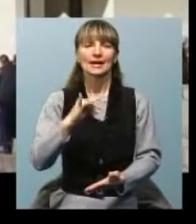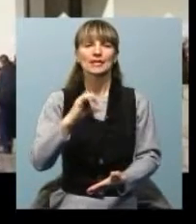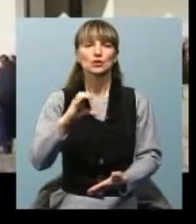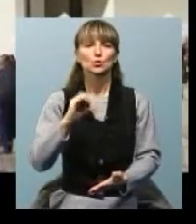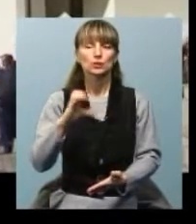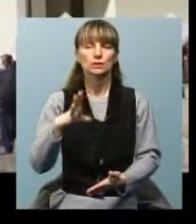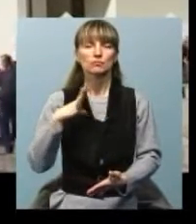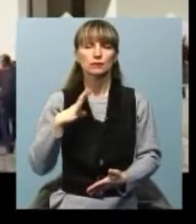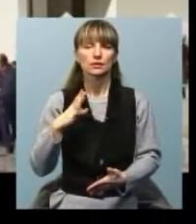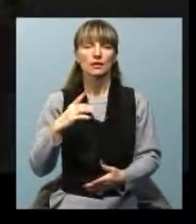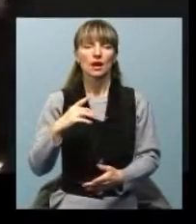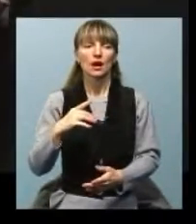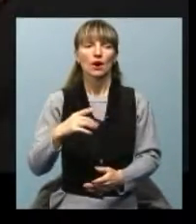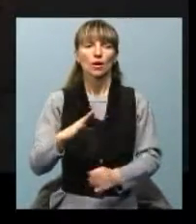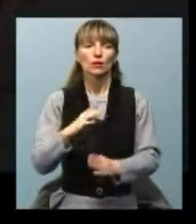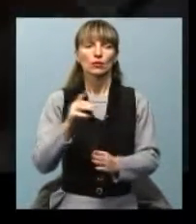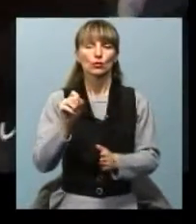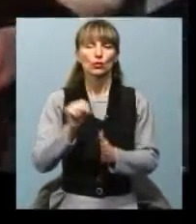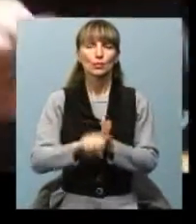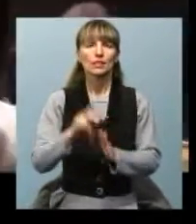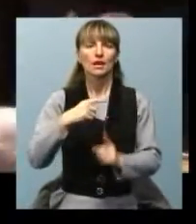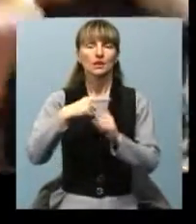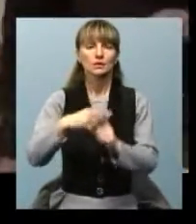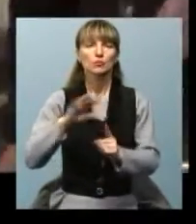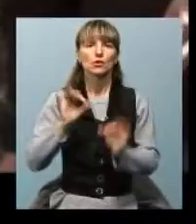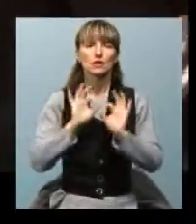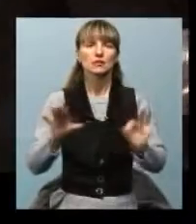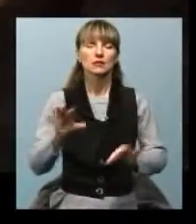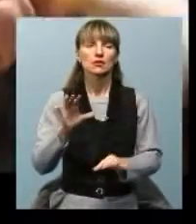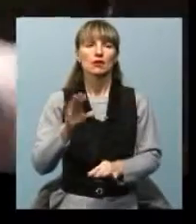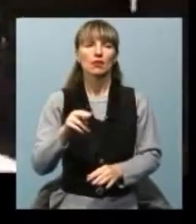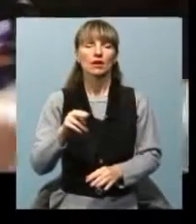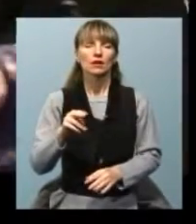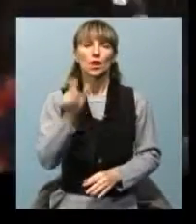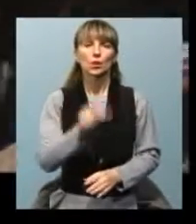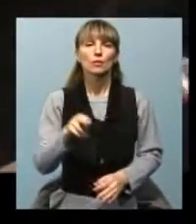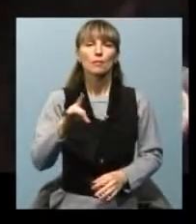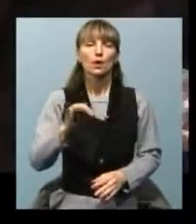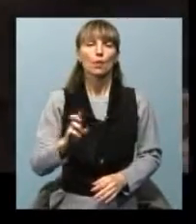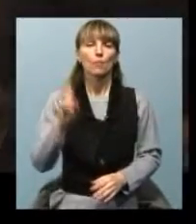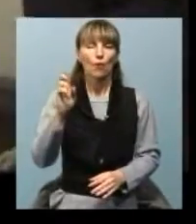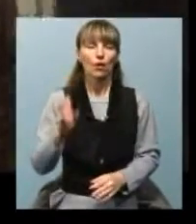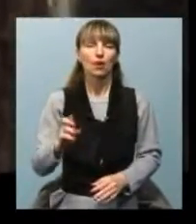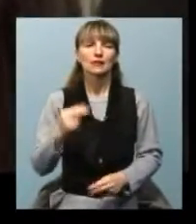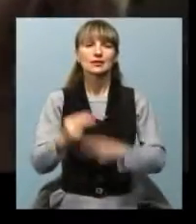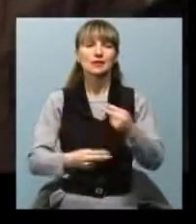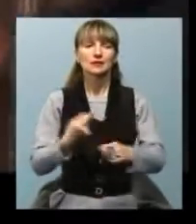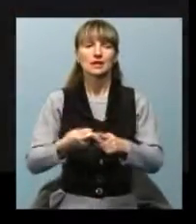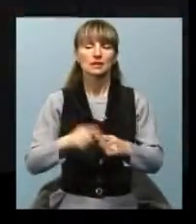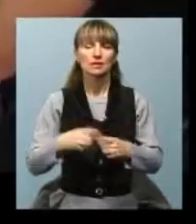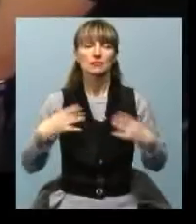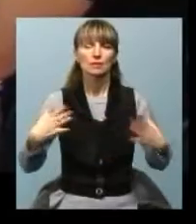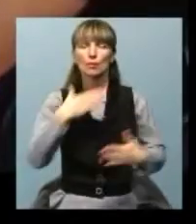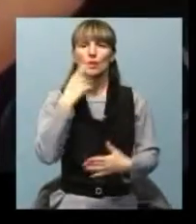що розказував людям про Бога, а на третій день після своєї смерті – воскрес. Традиції цього свята формувалися багато сторіч.